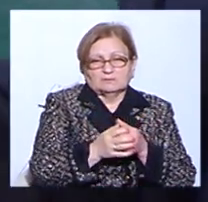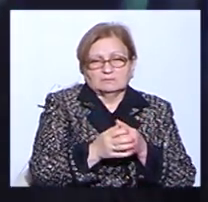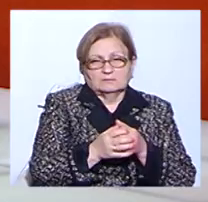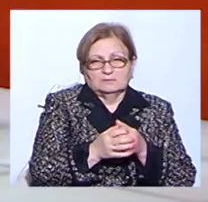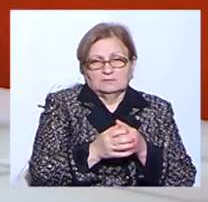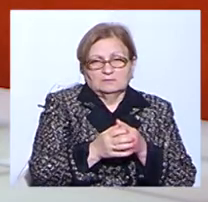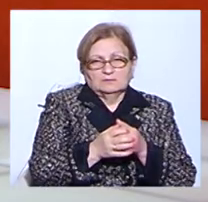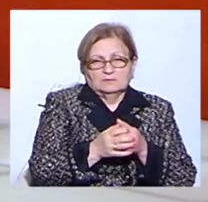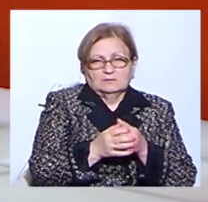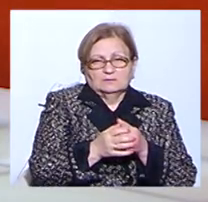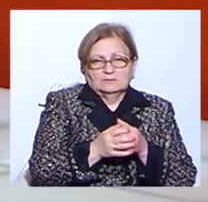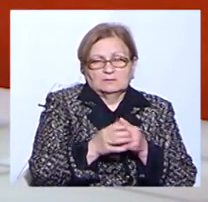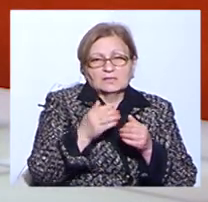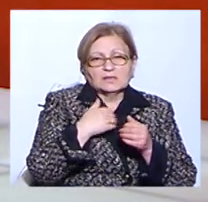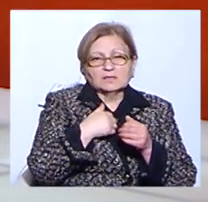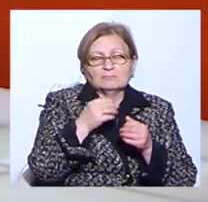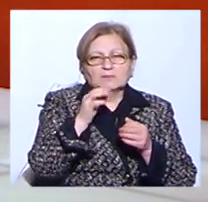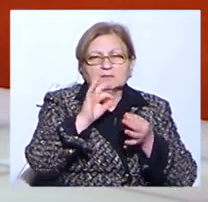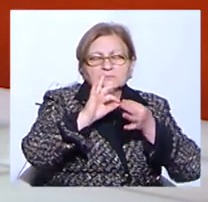აი ახლა მე დავწერ გაშლილად.